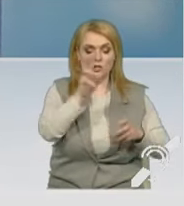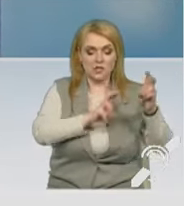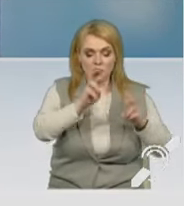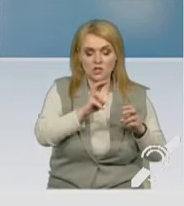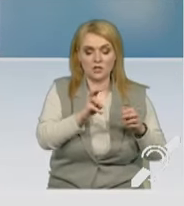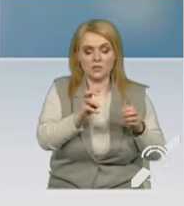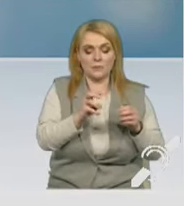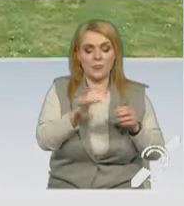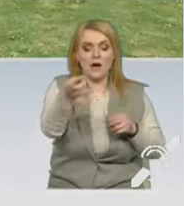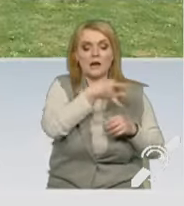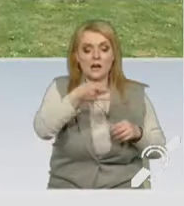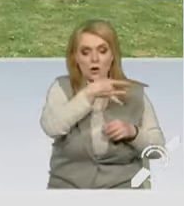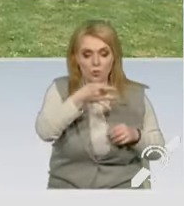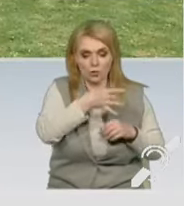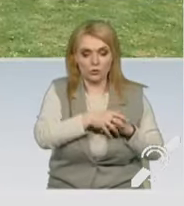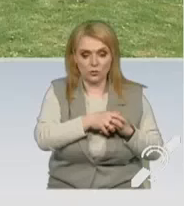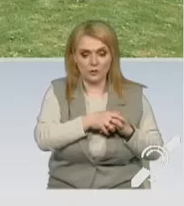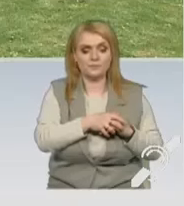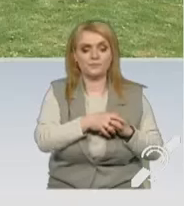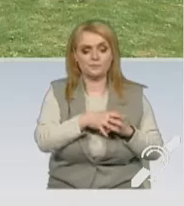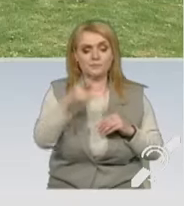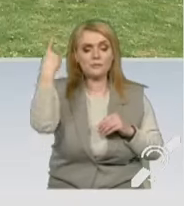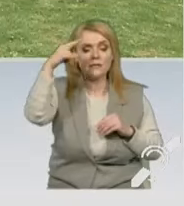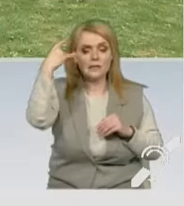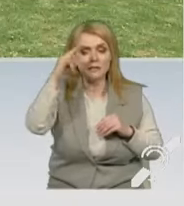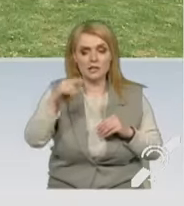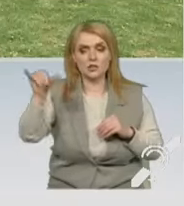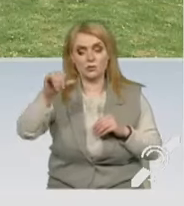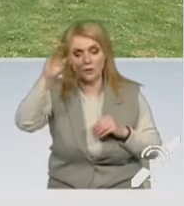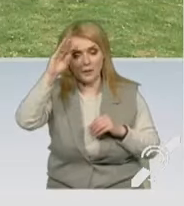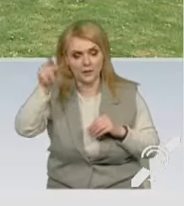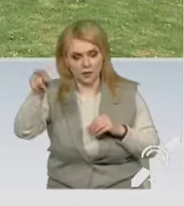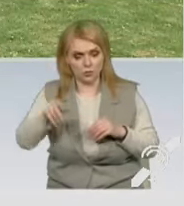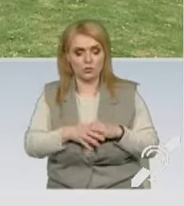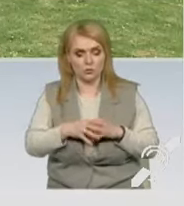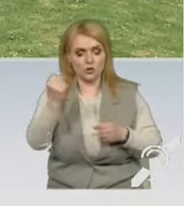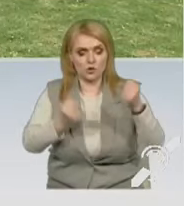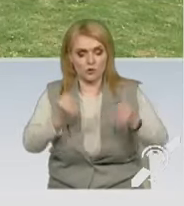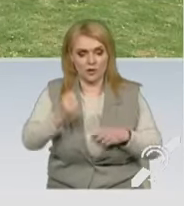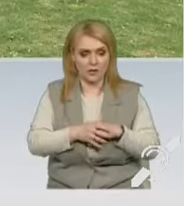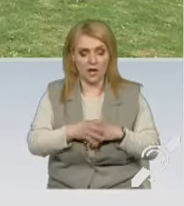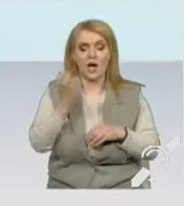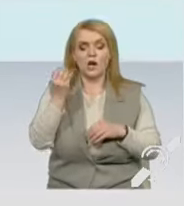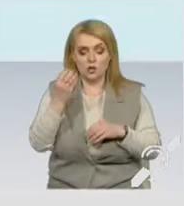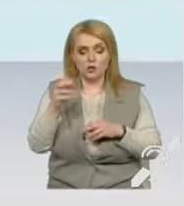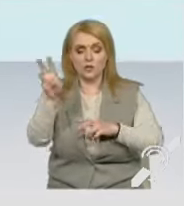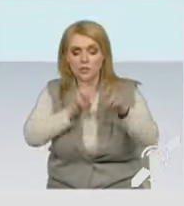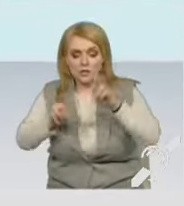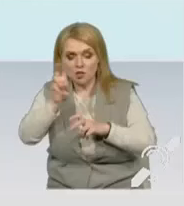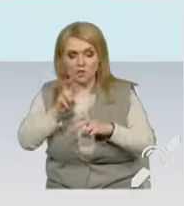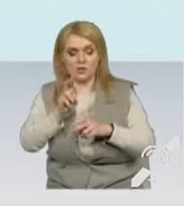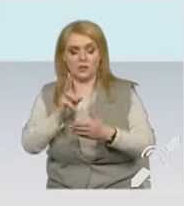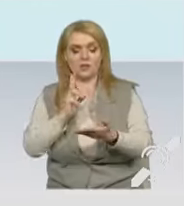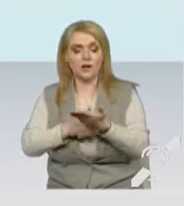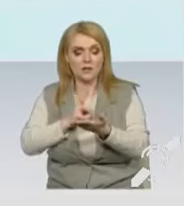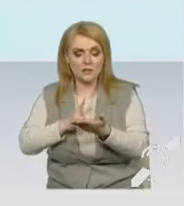telenești de unde este bănuitul totodată Polițiștii și experții analizează imaginile camerelor de supraveghere În încercarea